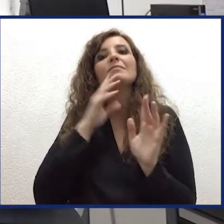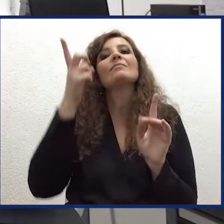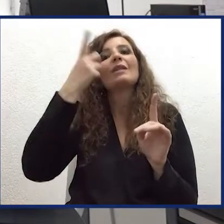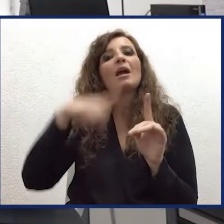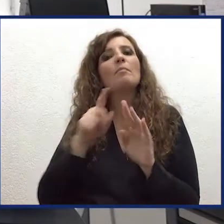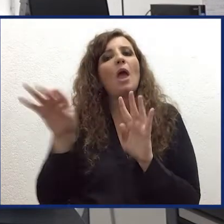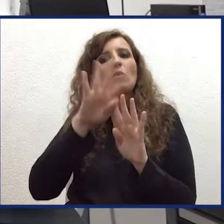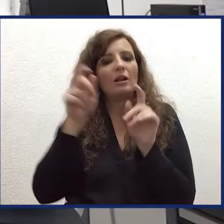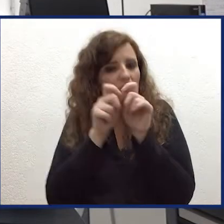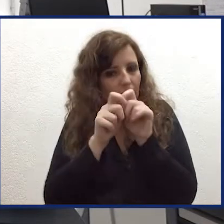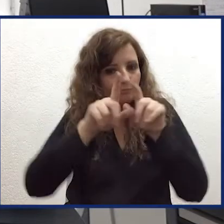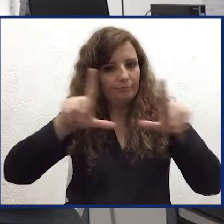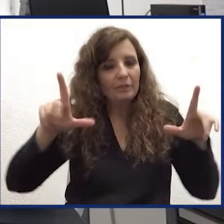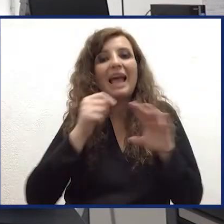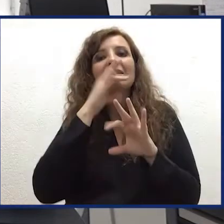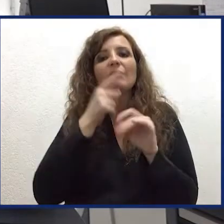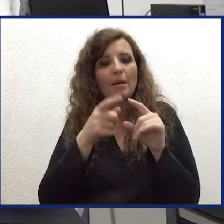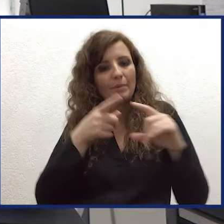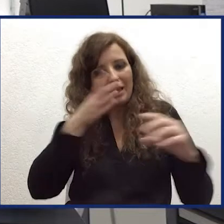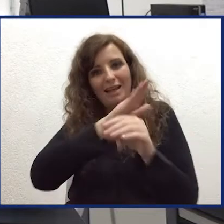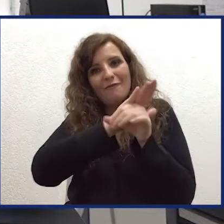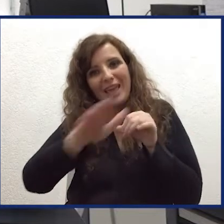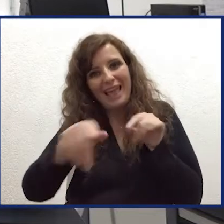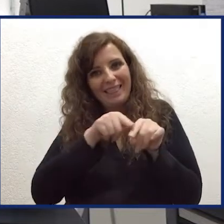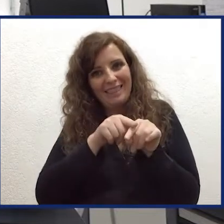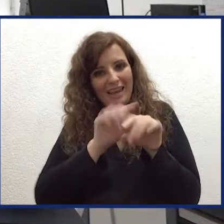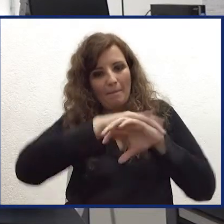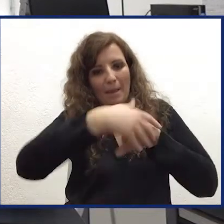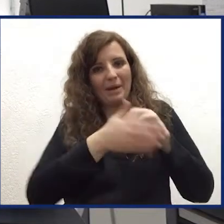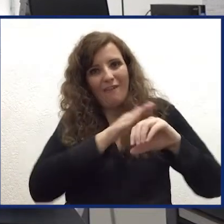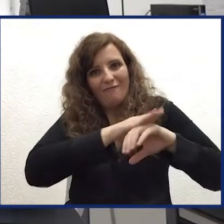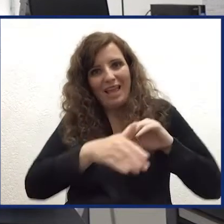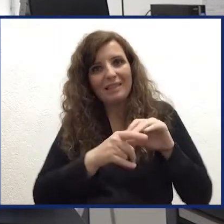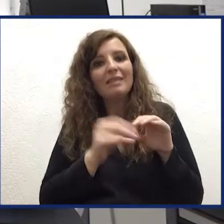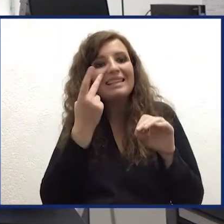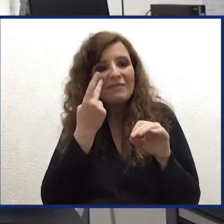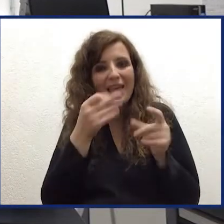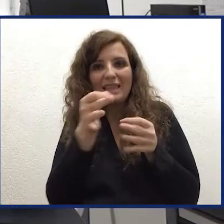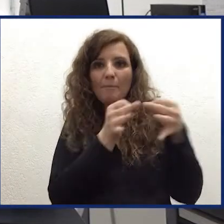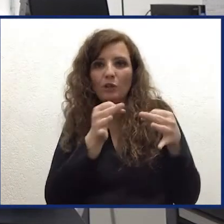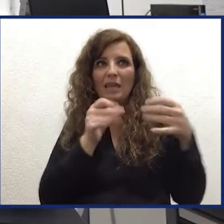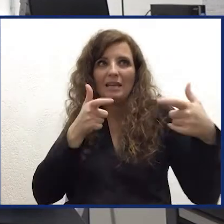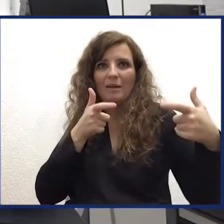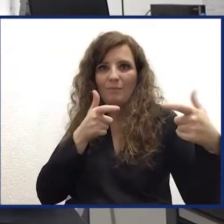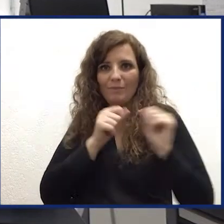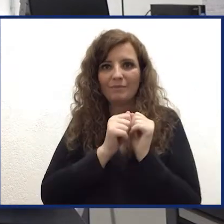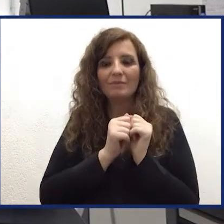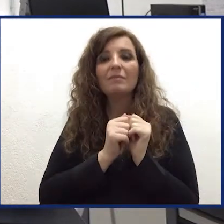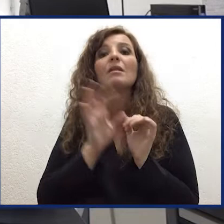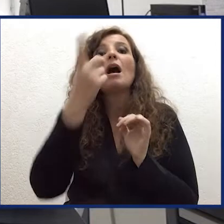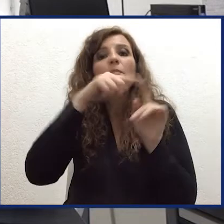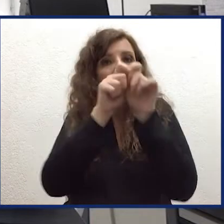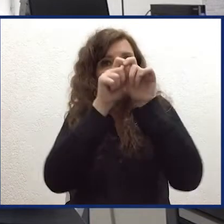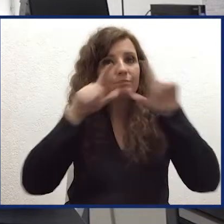Questo è un altro ingrandimento, quindi questa è una sezione, una fettina della membrana con all'interno le proteine.